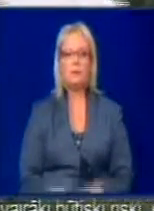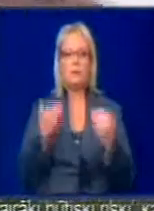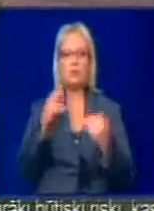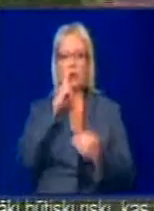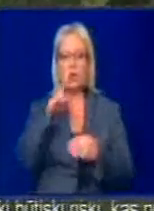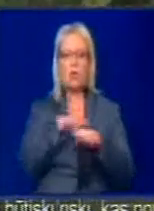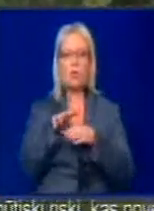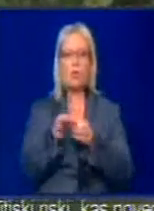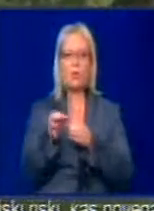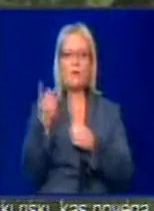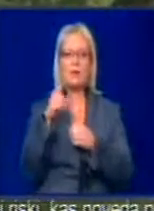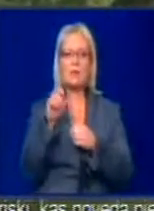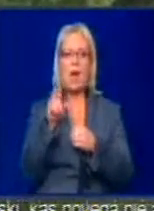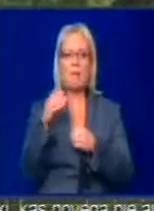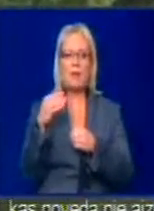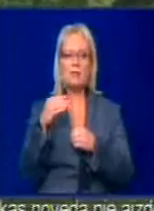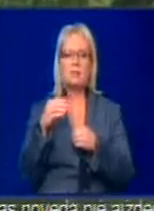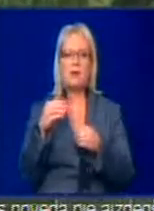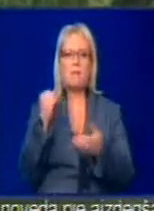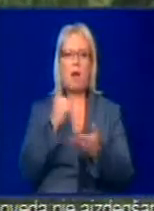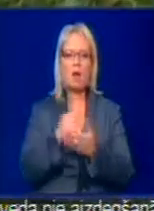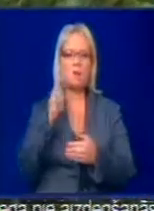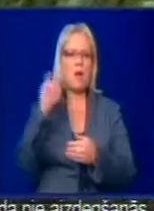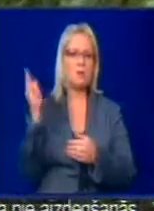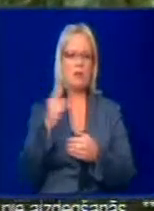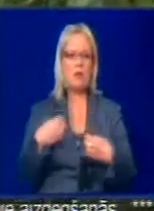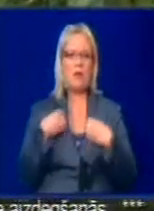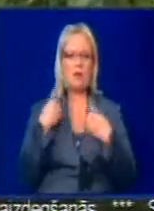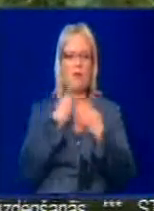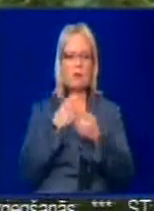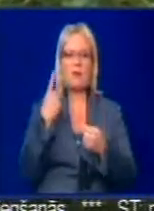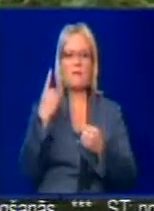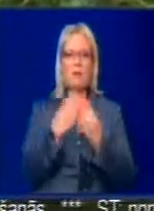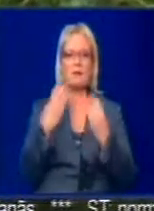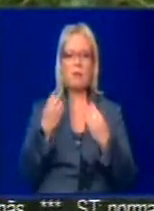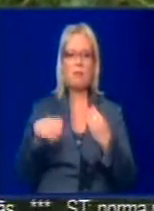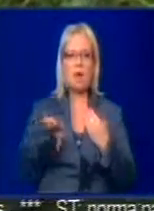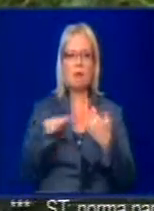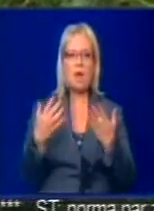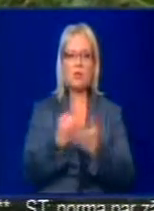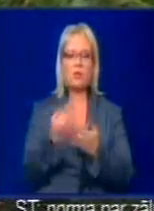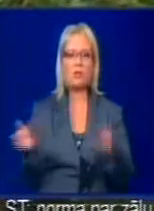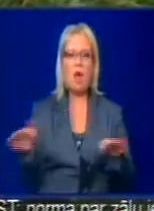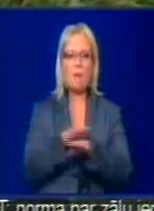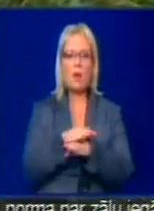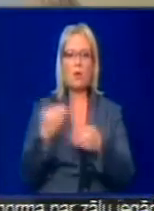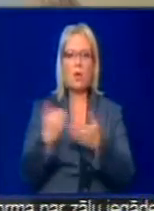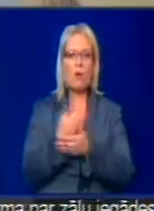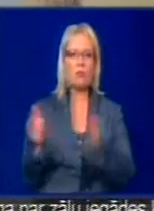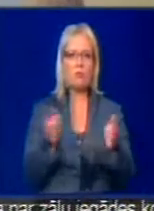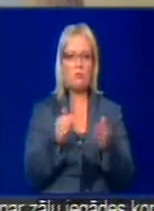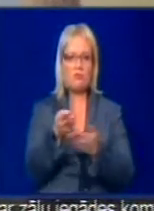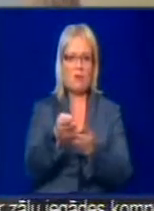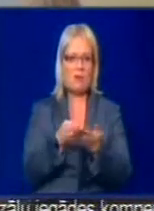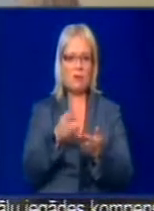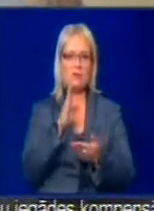Šonadēļ Tukuma novada slampes pagastu pāršāls traģiska vēsts. Policija kādā viencētas dārzā atradusi aprakti jaundzimušā līķi.